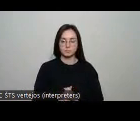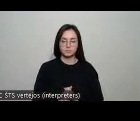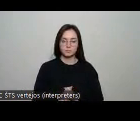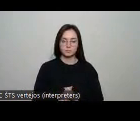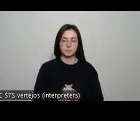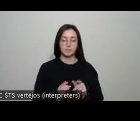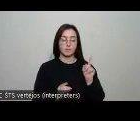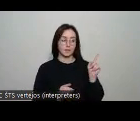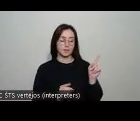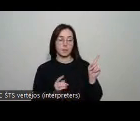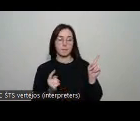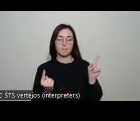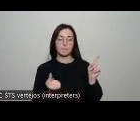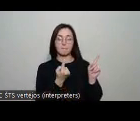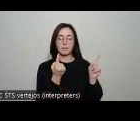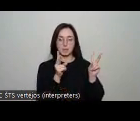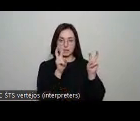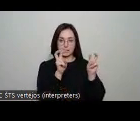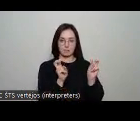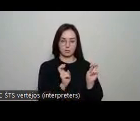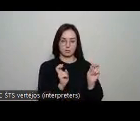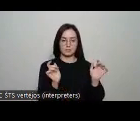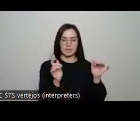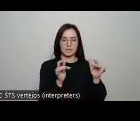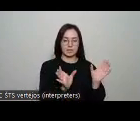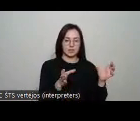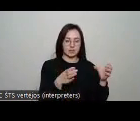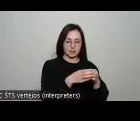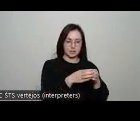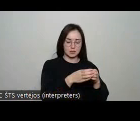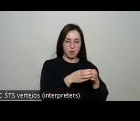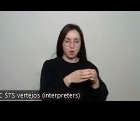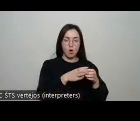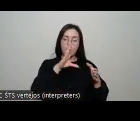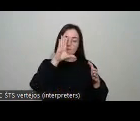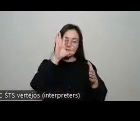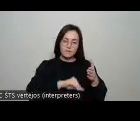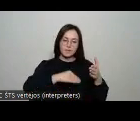pirmas temų rinkinys, ir jeigu pažiūrėsime į visą sąrašą,